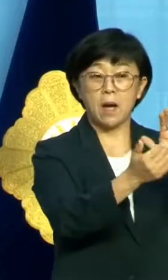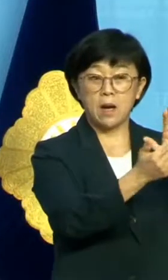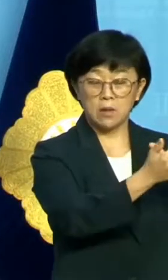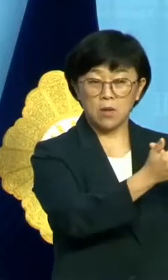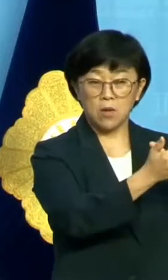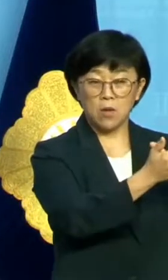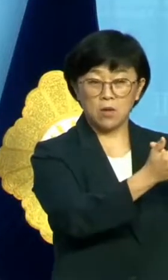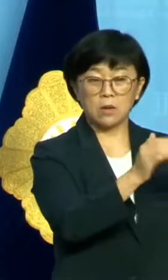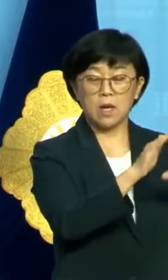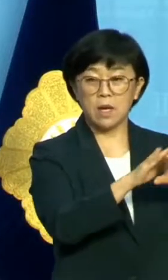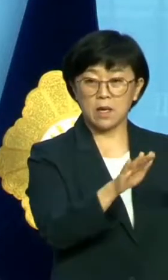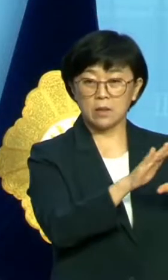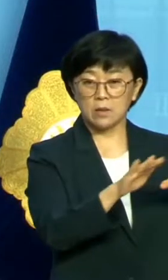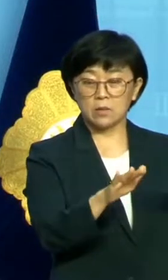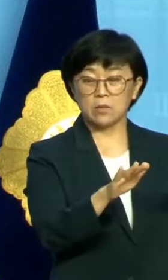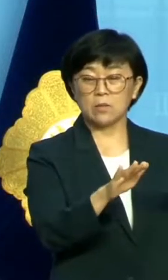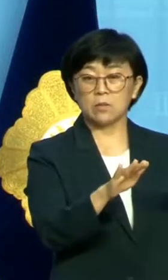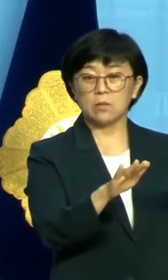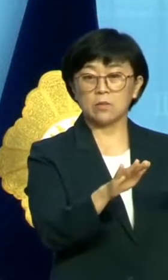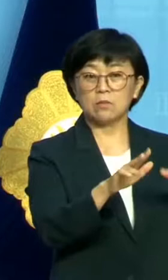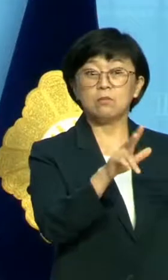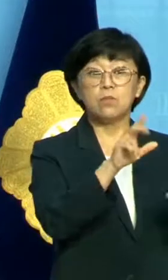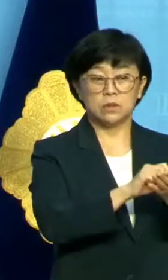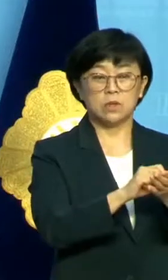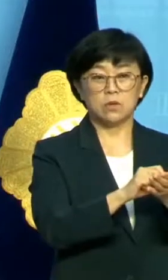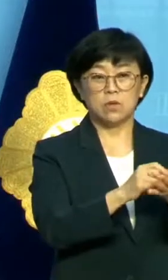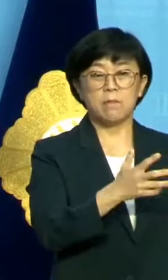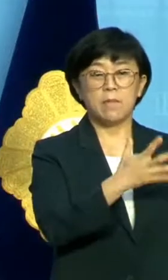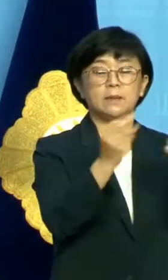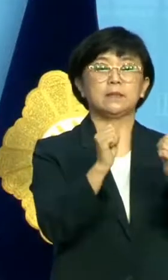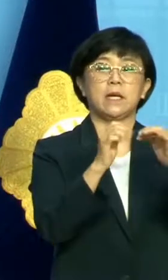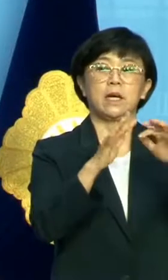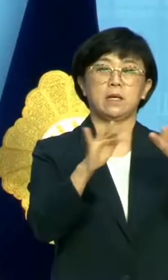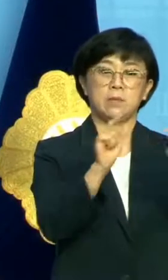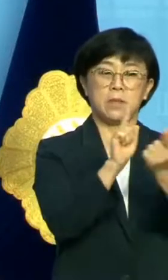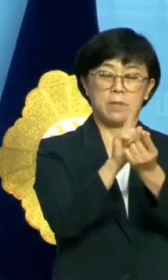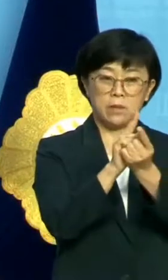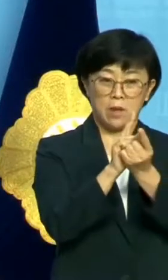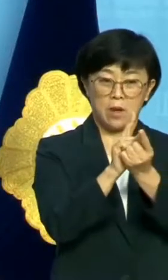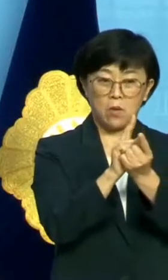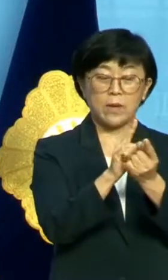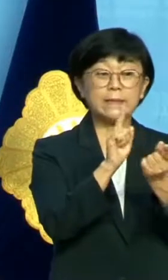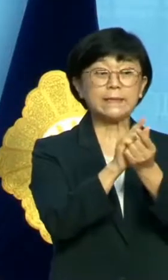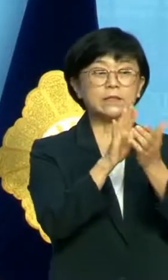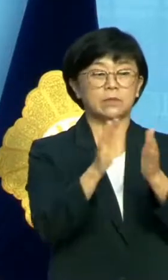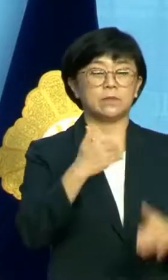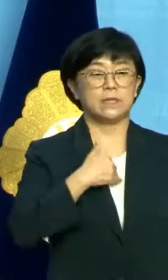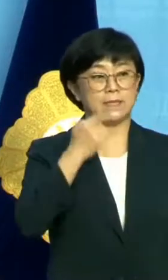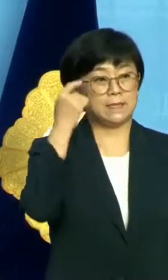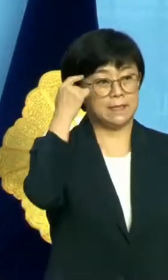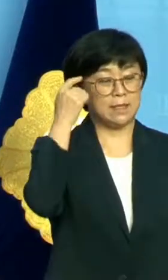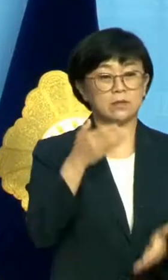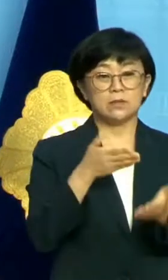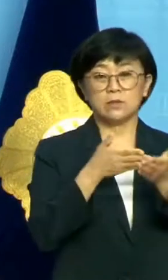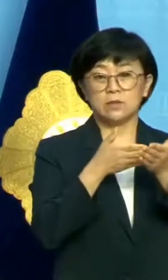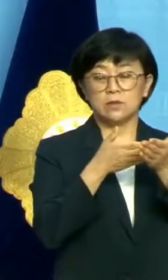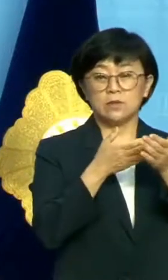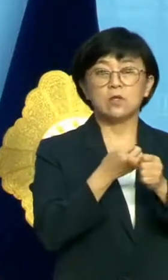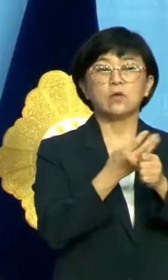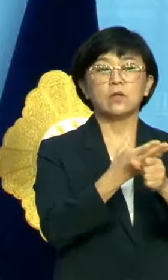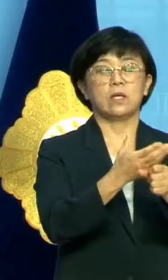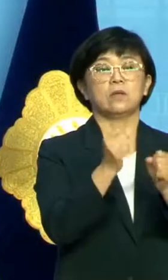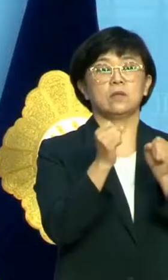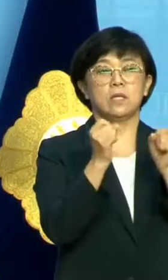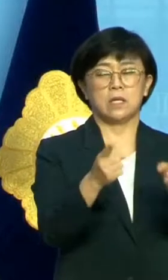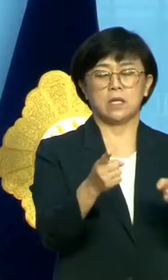방역조치로 인해서 많은 분들을 만나고 또 많은 분들 앞에서 직접 제 의견을 전달할 기회는 많지 않았던 것